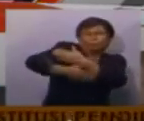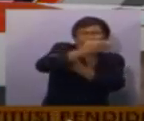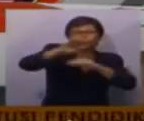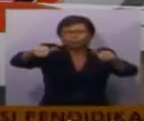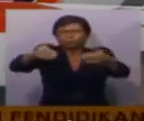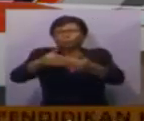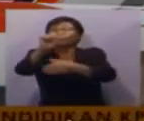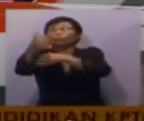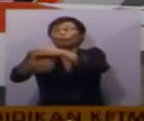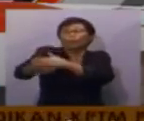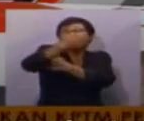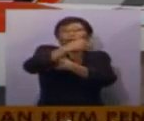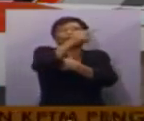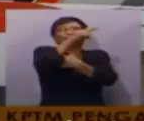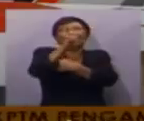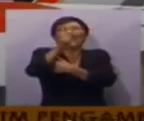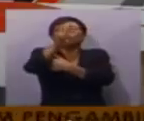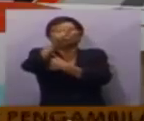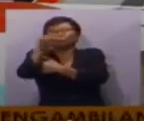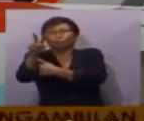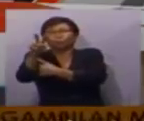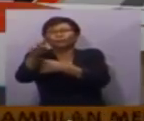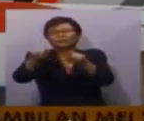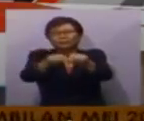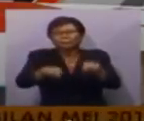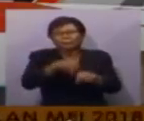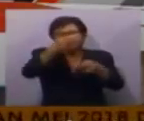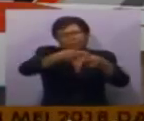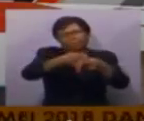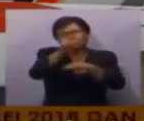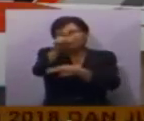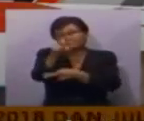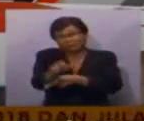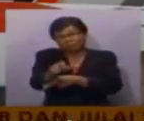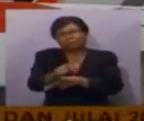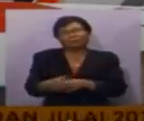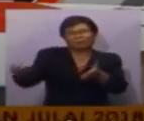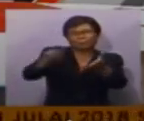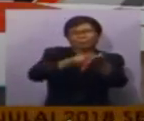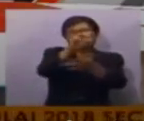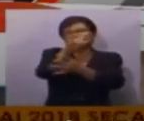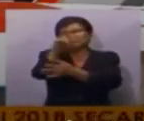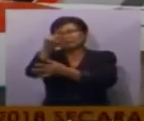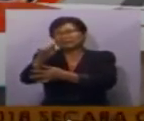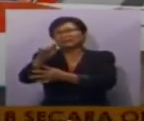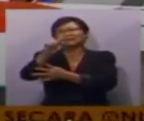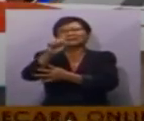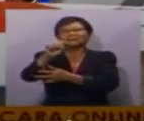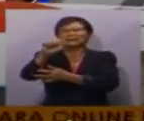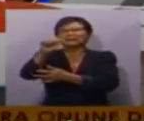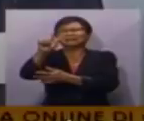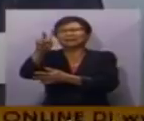pada 10 pagi di 222 tempat penamaan calon. Laporan Siti Salwa Yusof.